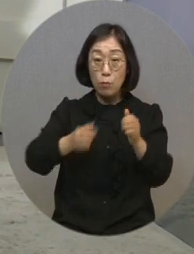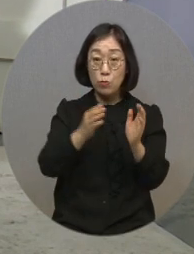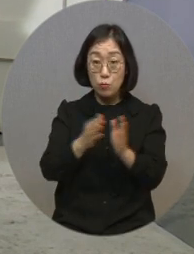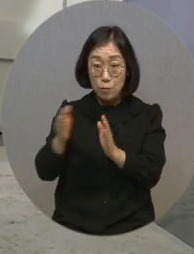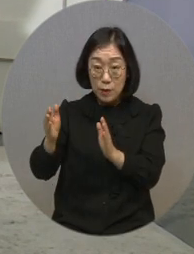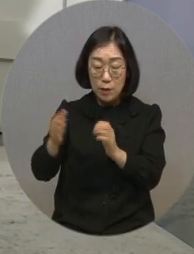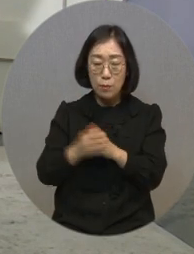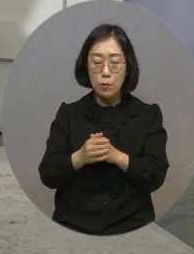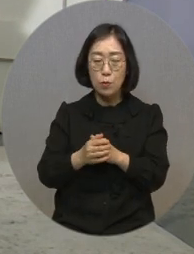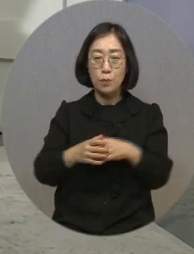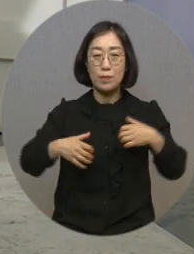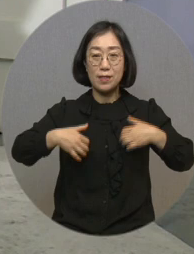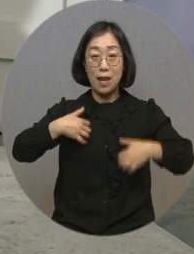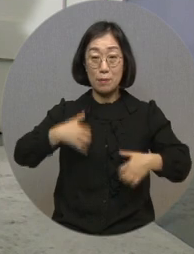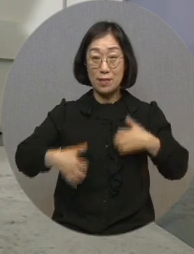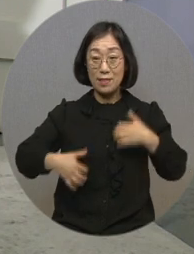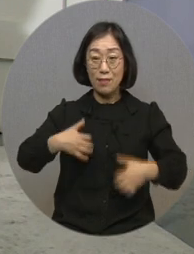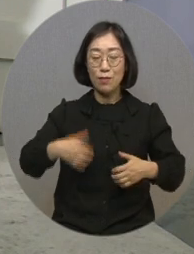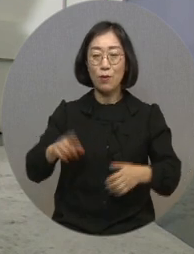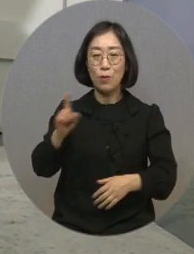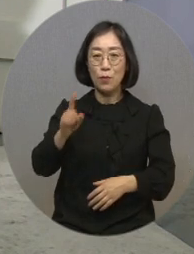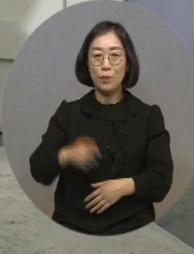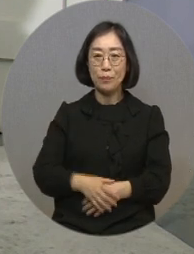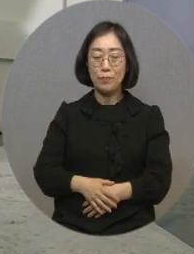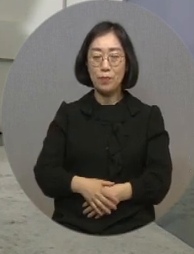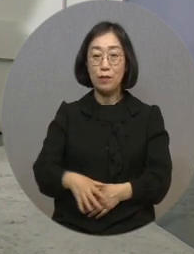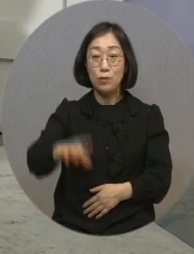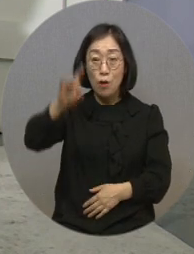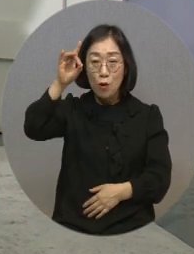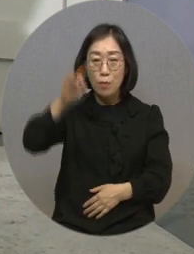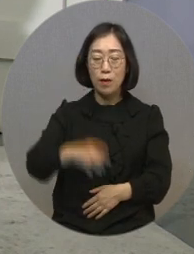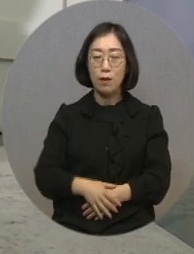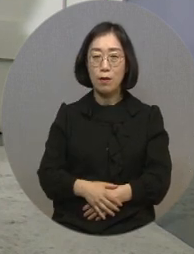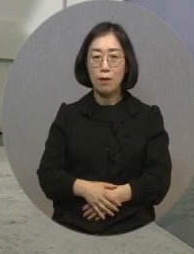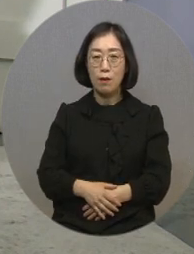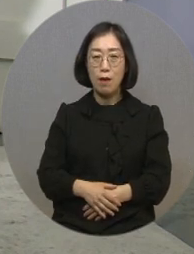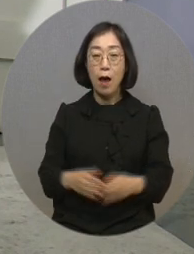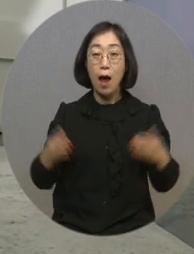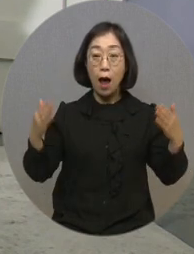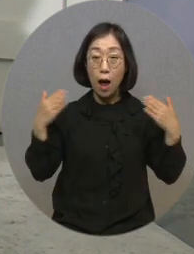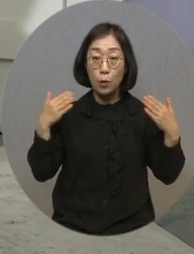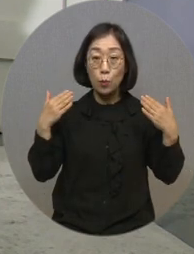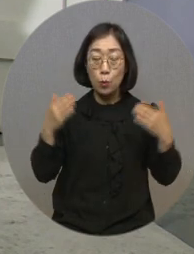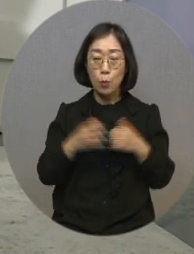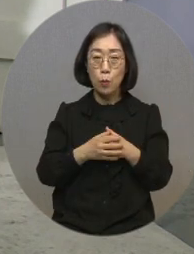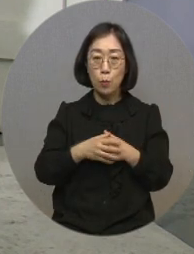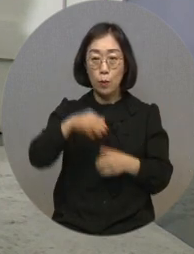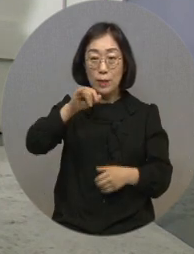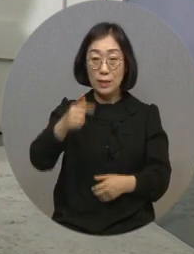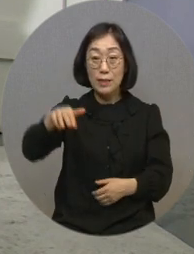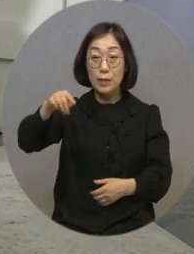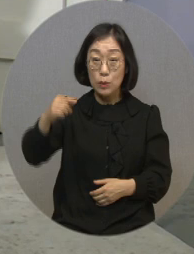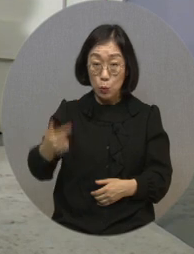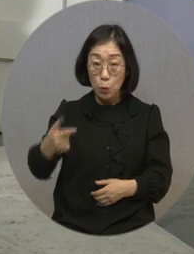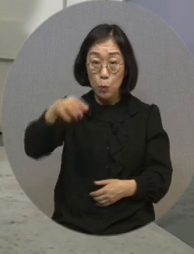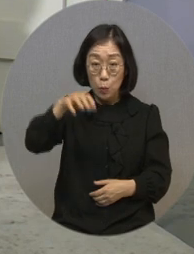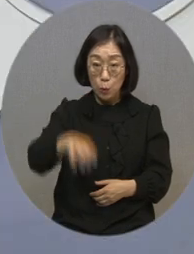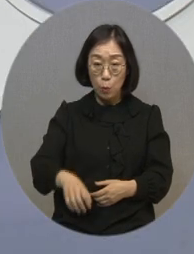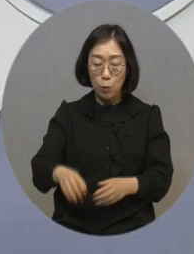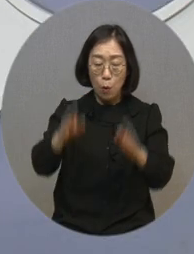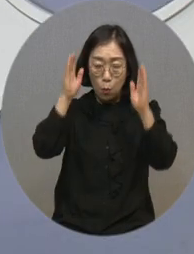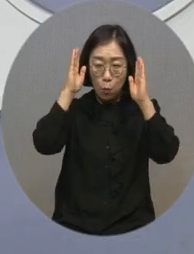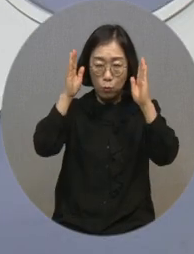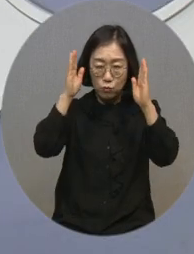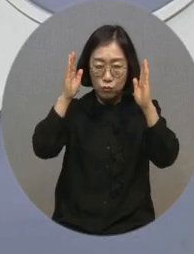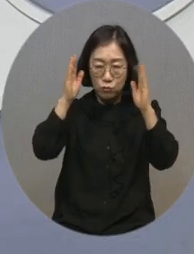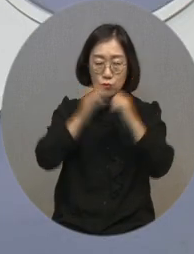하면서 좀 재밌었던 게 이제 하나 있었습니다. 처음에는 이제 학교를 이제 신촌에서 공부를 하다가